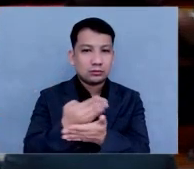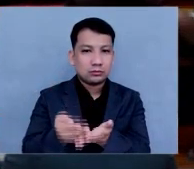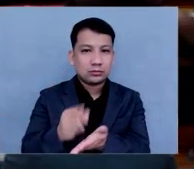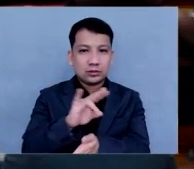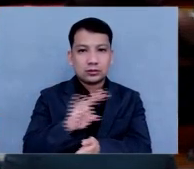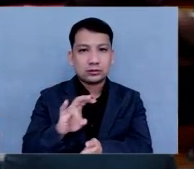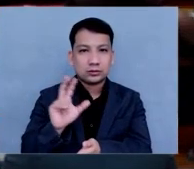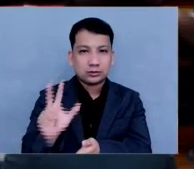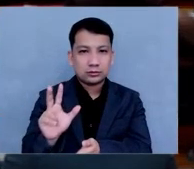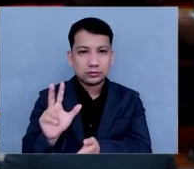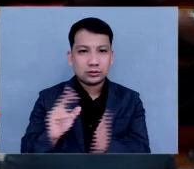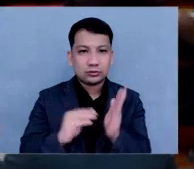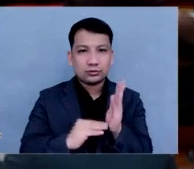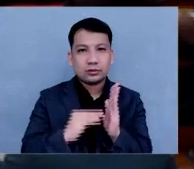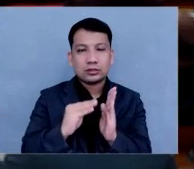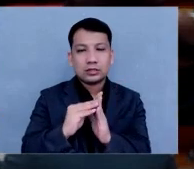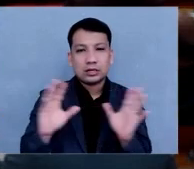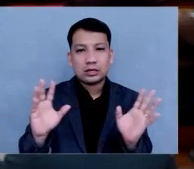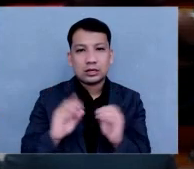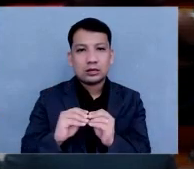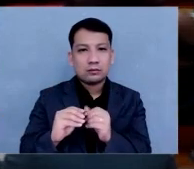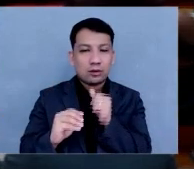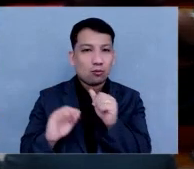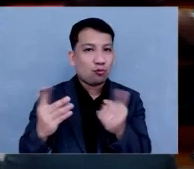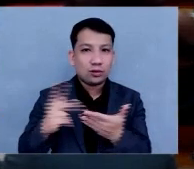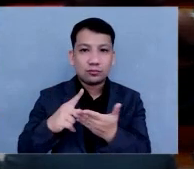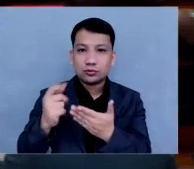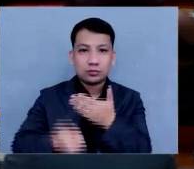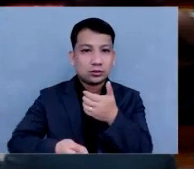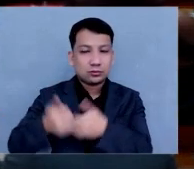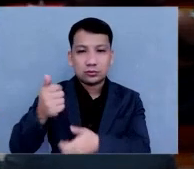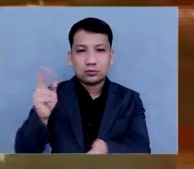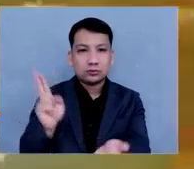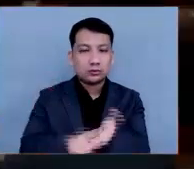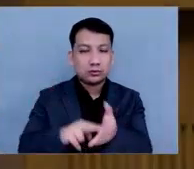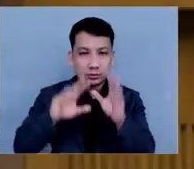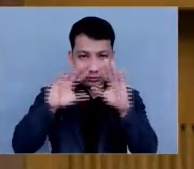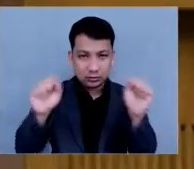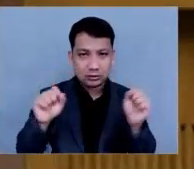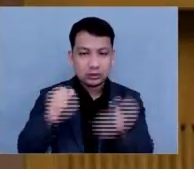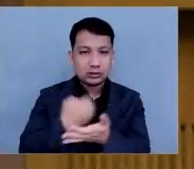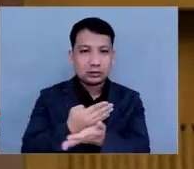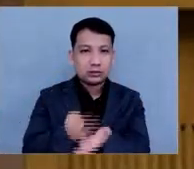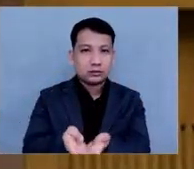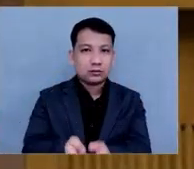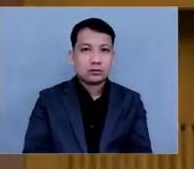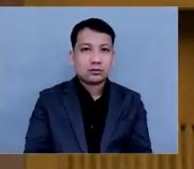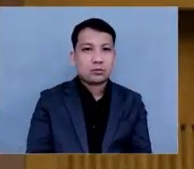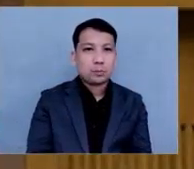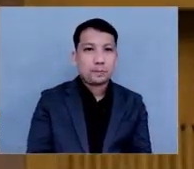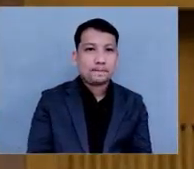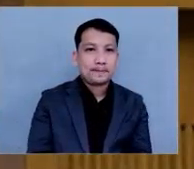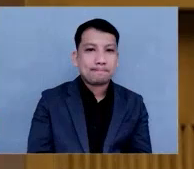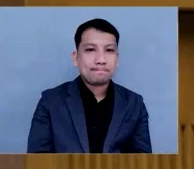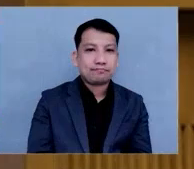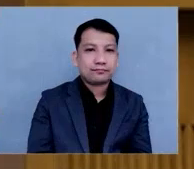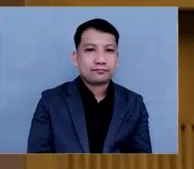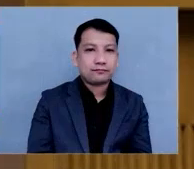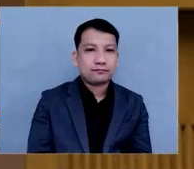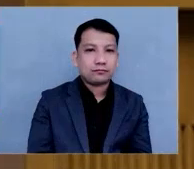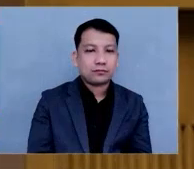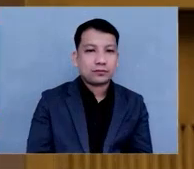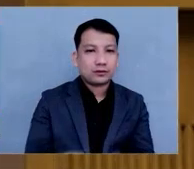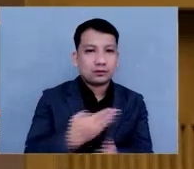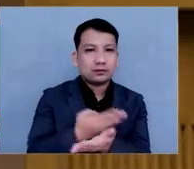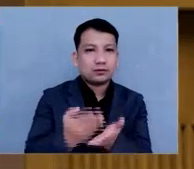Php30 billion na ng pumasa at pirmahan ng pangulo ang budget sa discr ng president kung saan ilalagay ang pondo sa